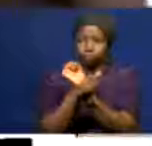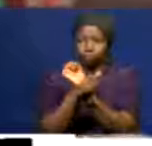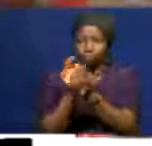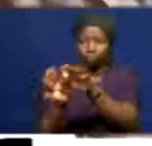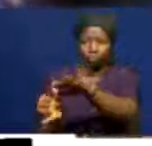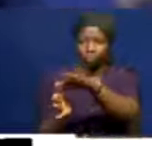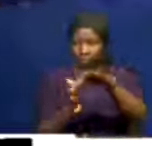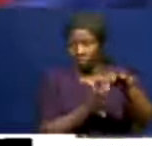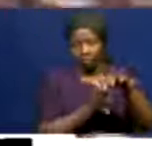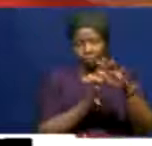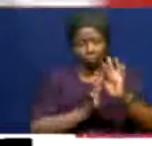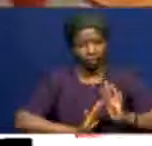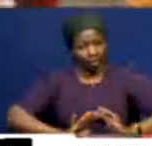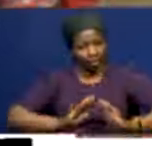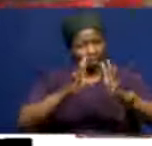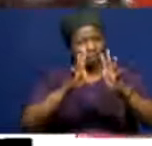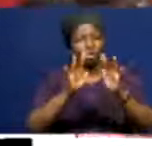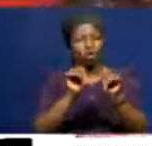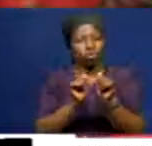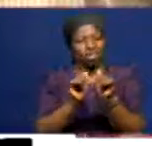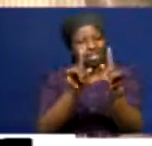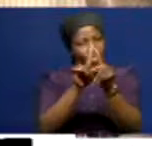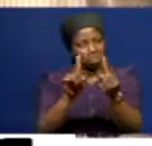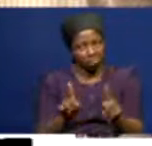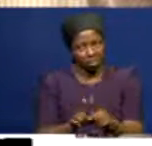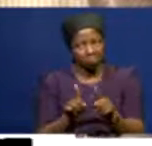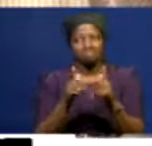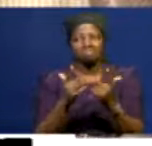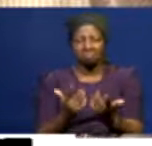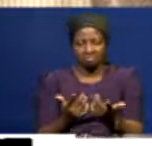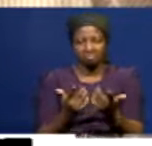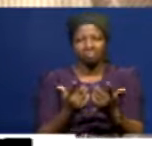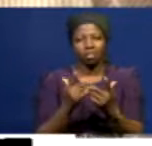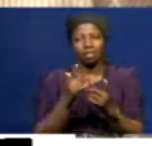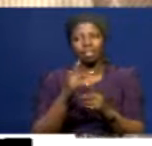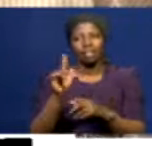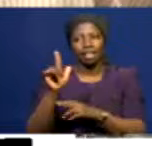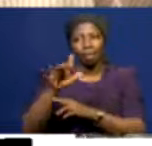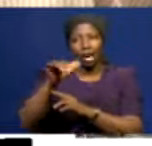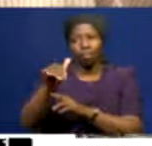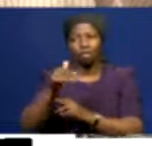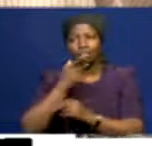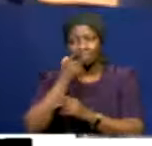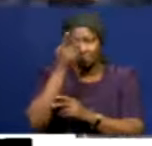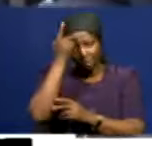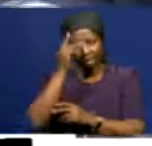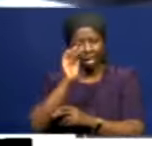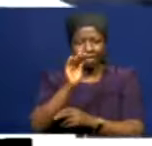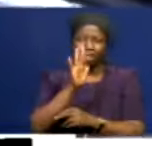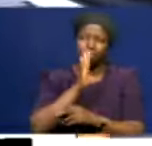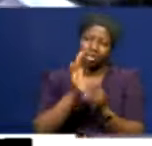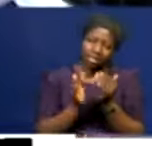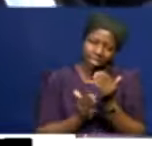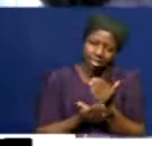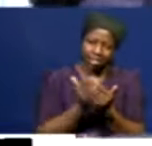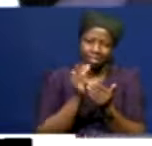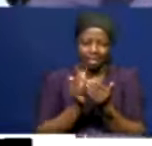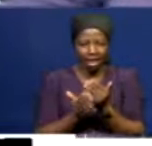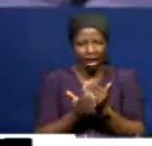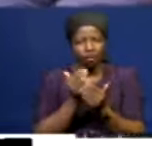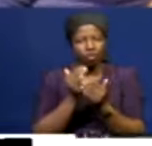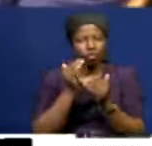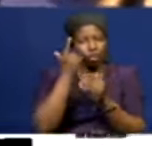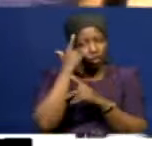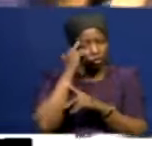Katika sherehe sawa na hizo kwenye kaunti ya Laikipia, wazazi walionywa kuwa macho kwa watoto wao wanaotumia muda wao kusakura